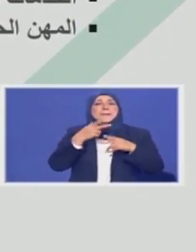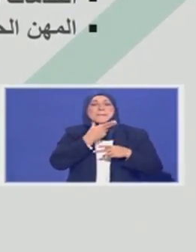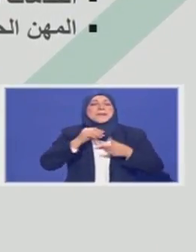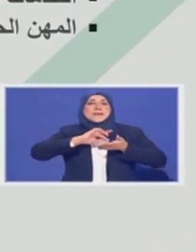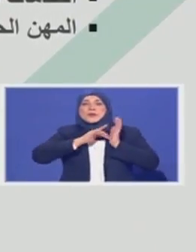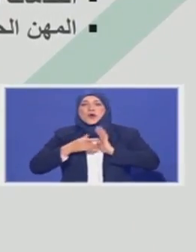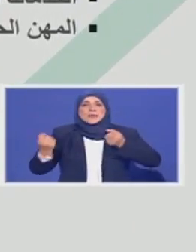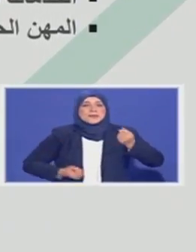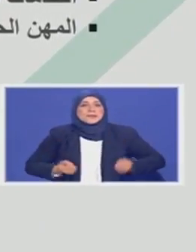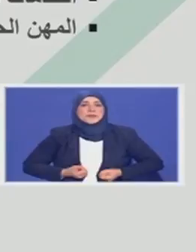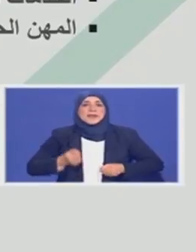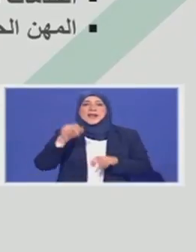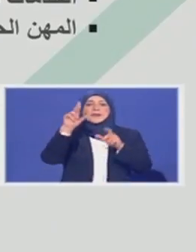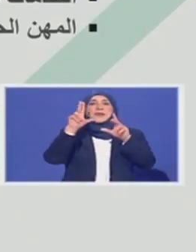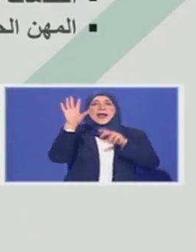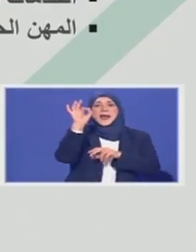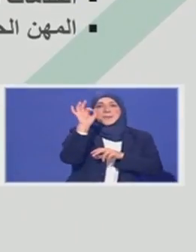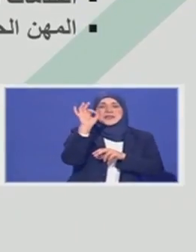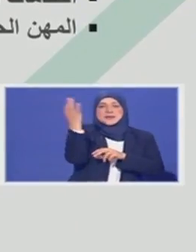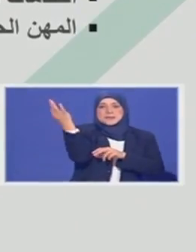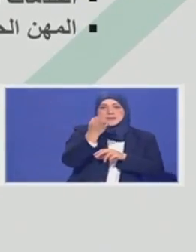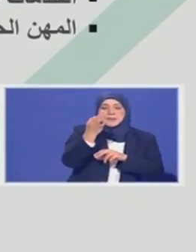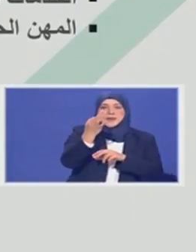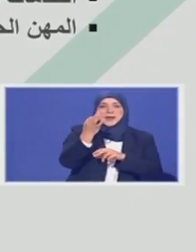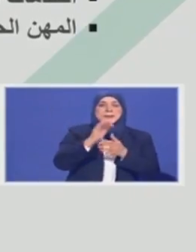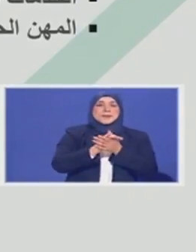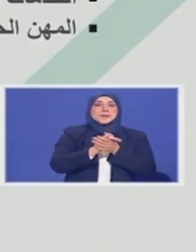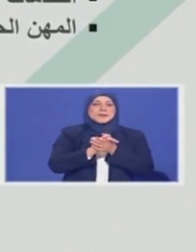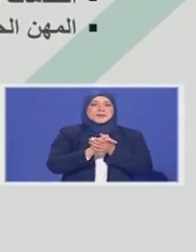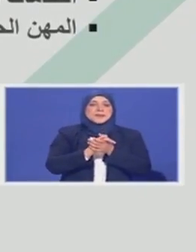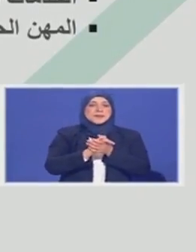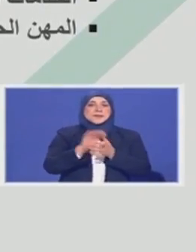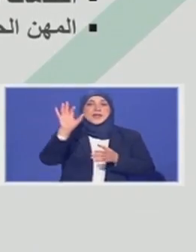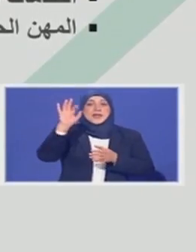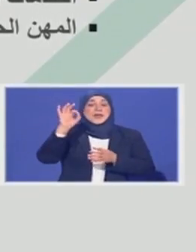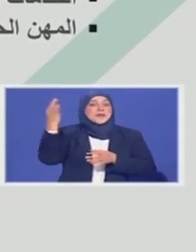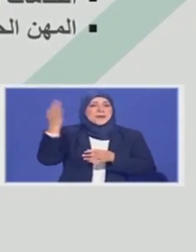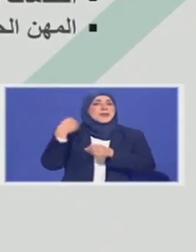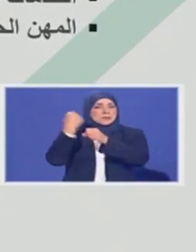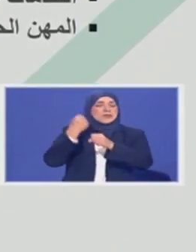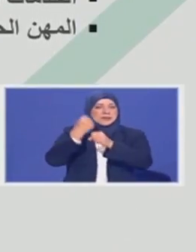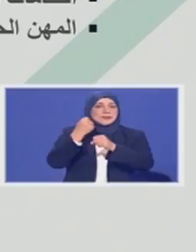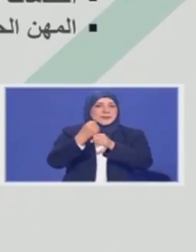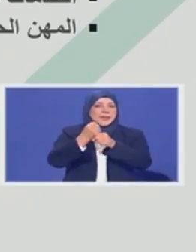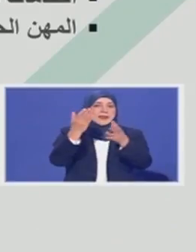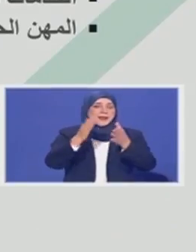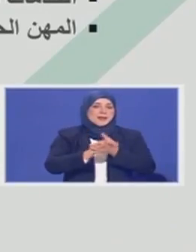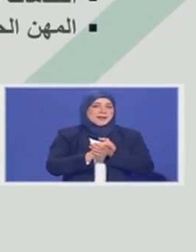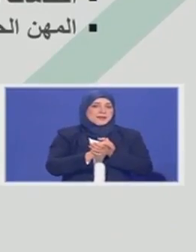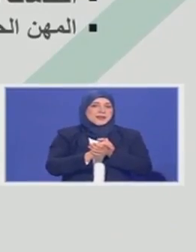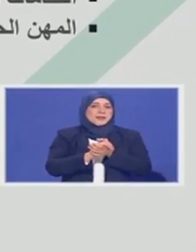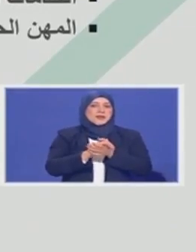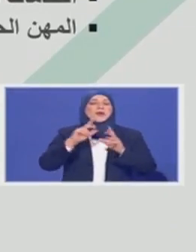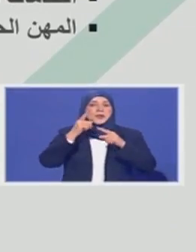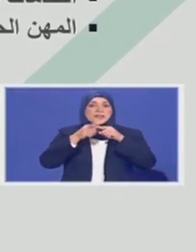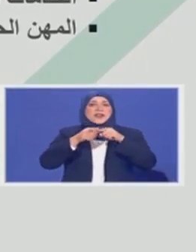باش نمشيو في 50%، يعني 50% من الطاقة التشغيلية القصوى و